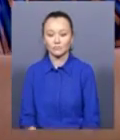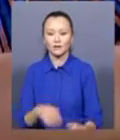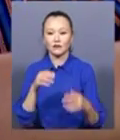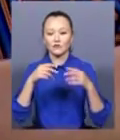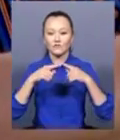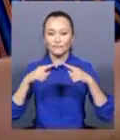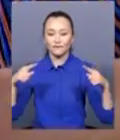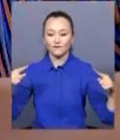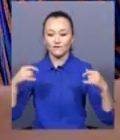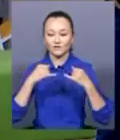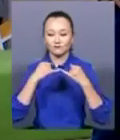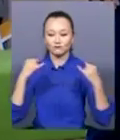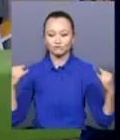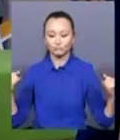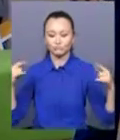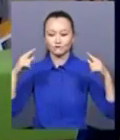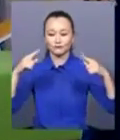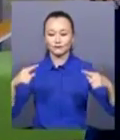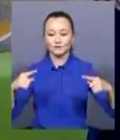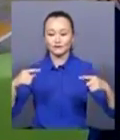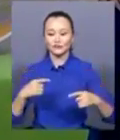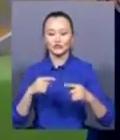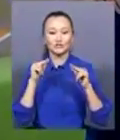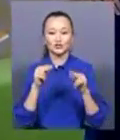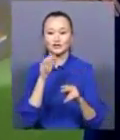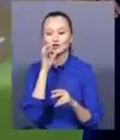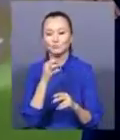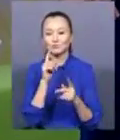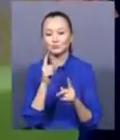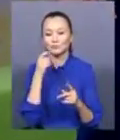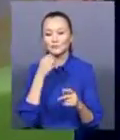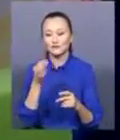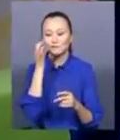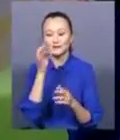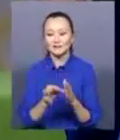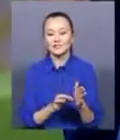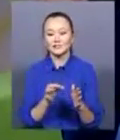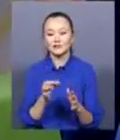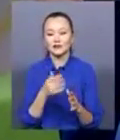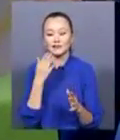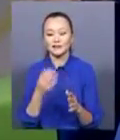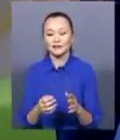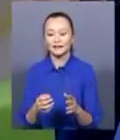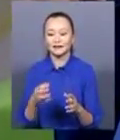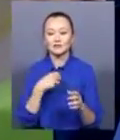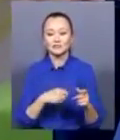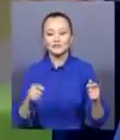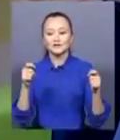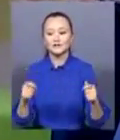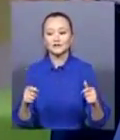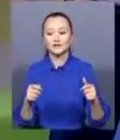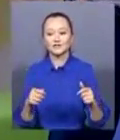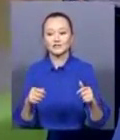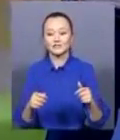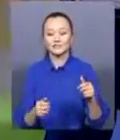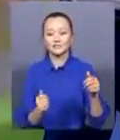вилке и уже цепляется на Насчет шуруп. Картины, вот честно скажу, я почему вспомнил сразу, мы когда с супругой тоже вот развешивали, и вот это вот